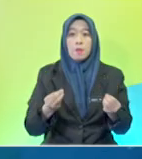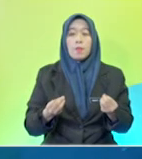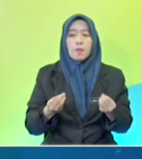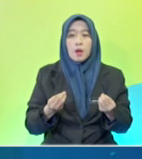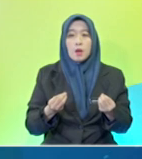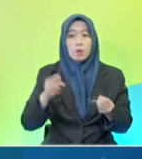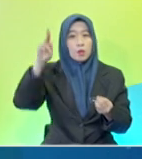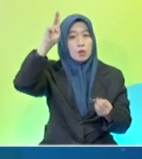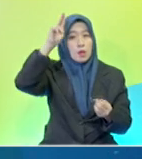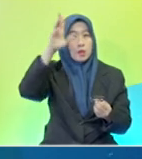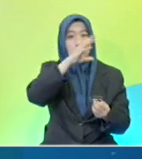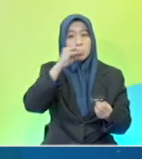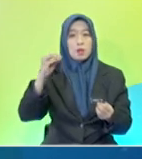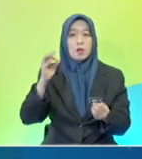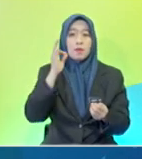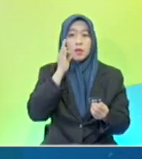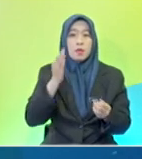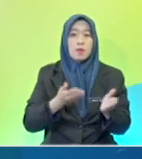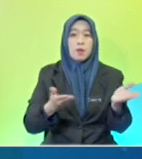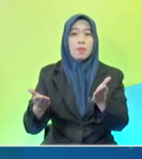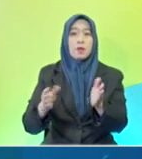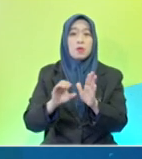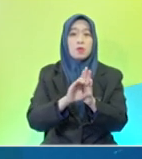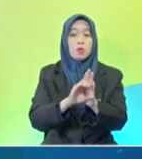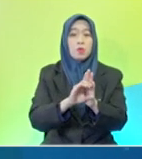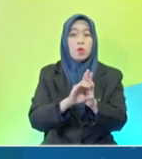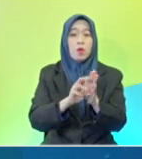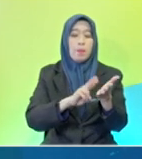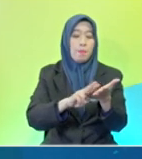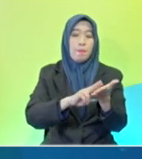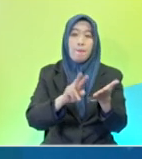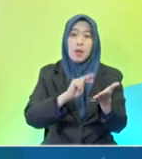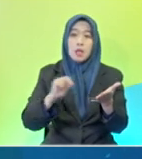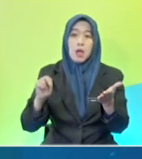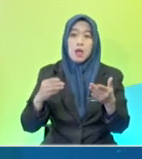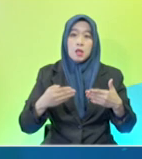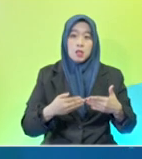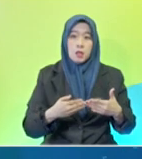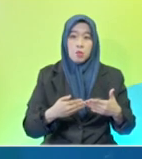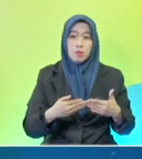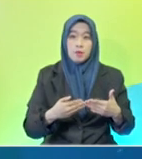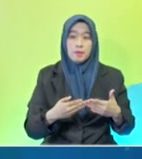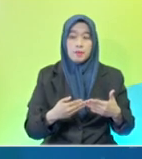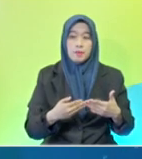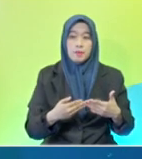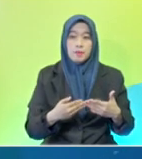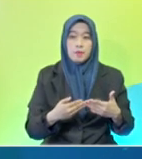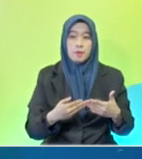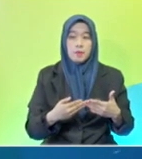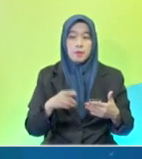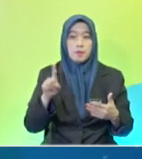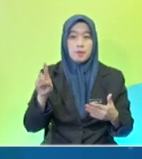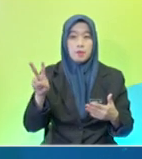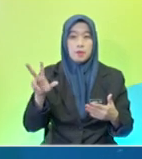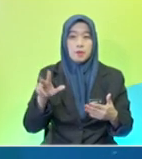beri contoh bacaan sambung terlebih dahulu. Khalif dan Fatin, bersedia? Okey, satu,